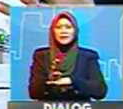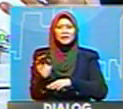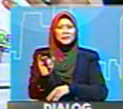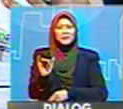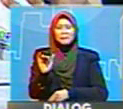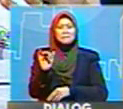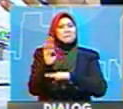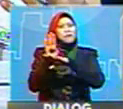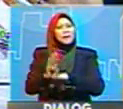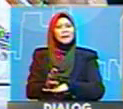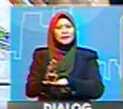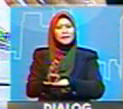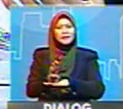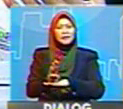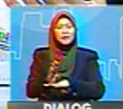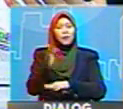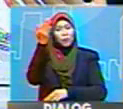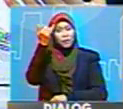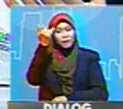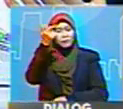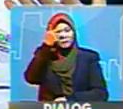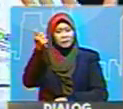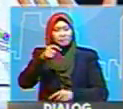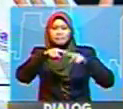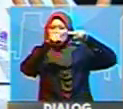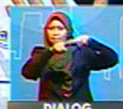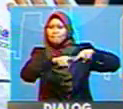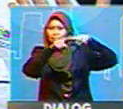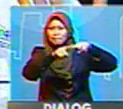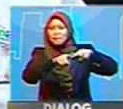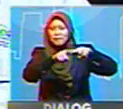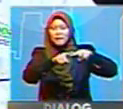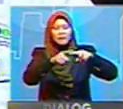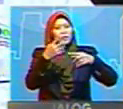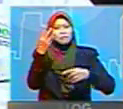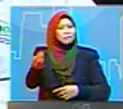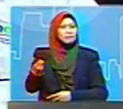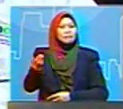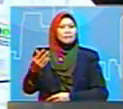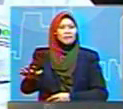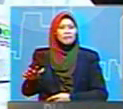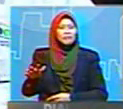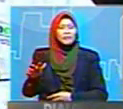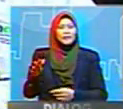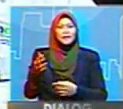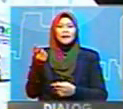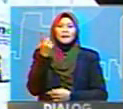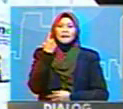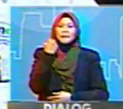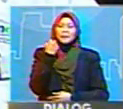sudah satu budaya kebergantungan tu merupakan satu budayaar er sebab itu sekarang ni misalnya